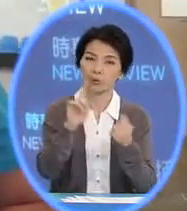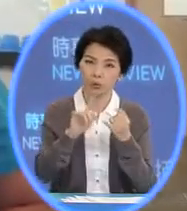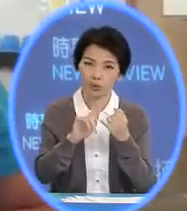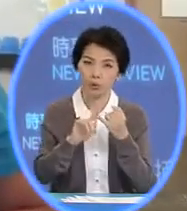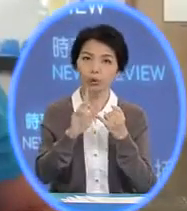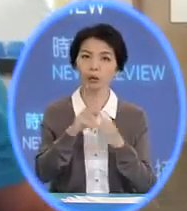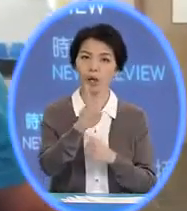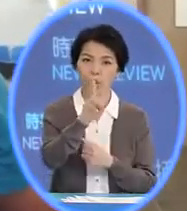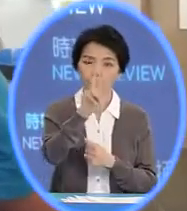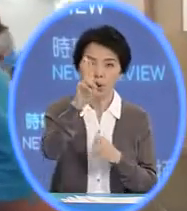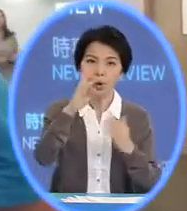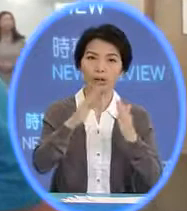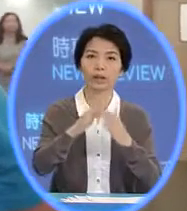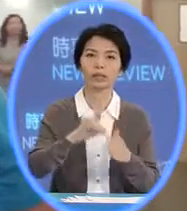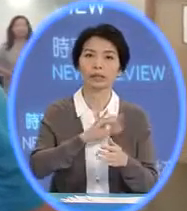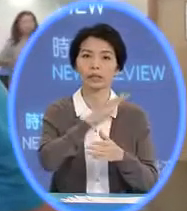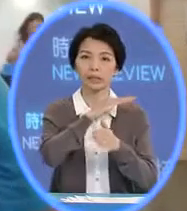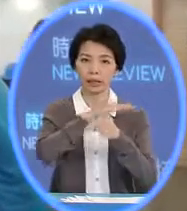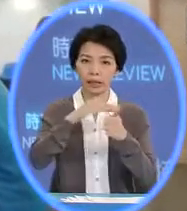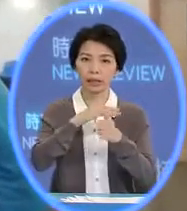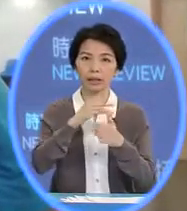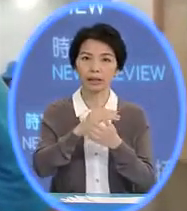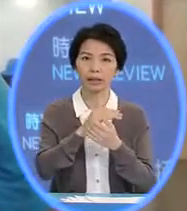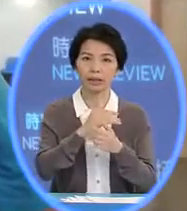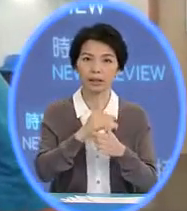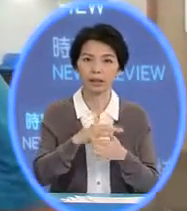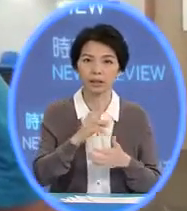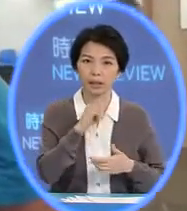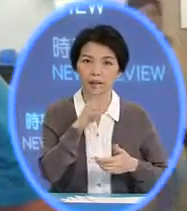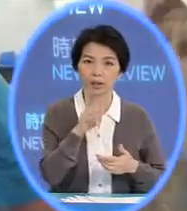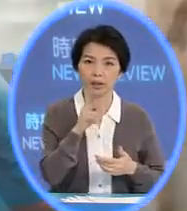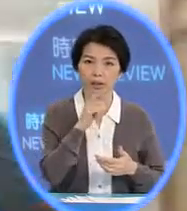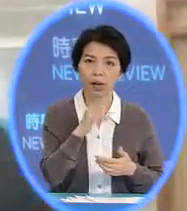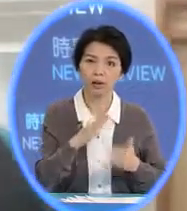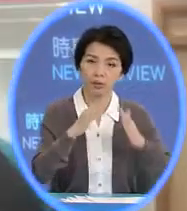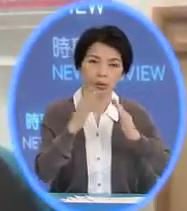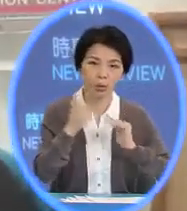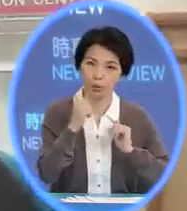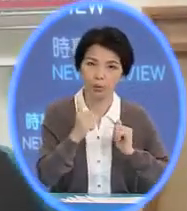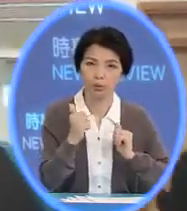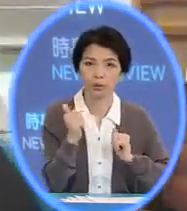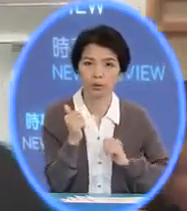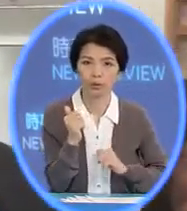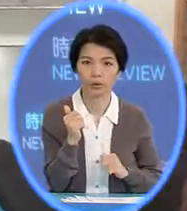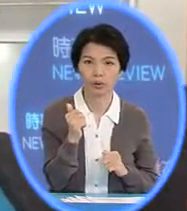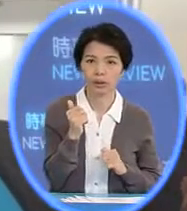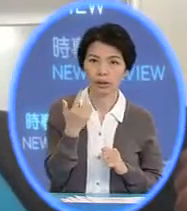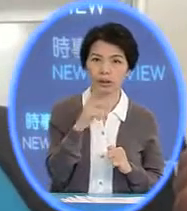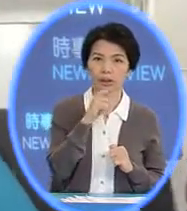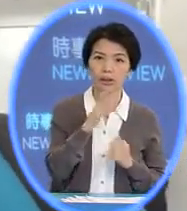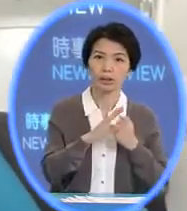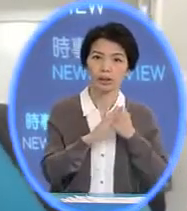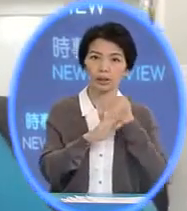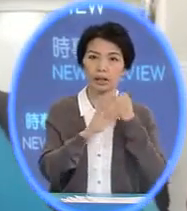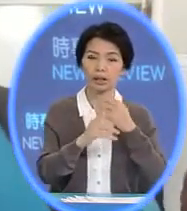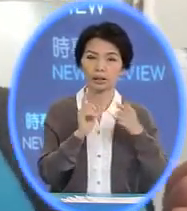發生過兩次意外死亡的大單位。 黃大義有屋就好了，現在在香港是吧？現在那裡